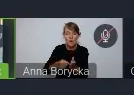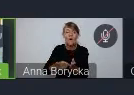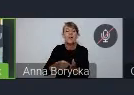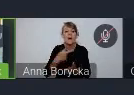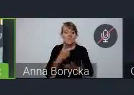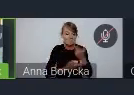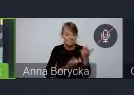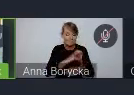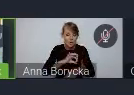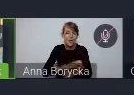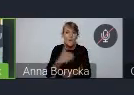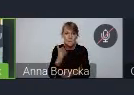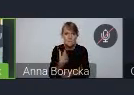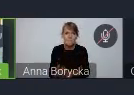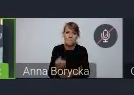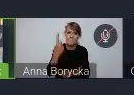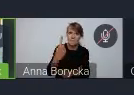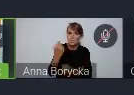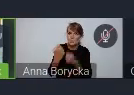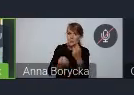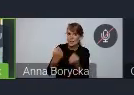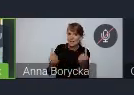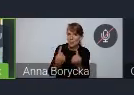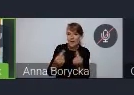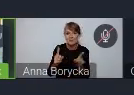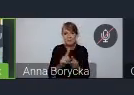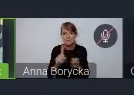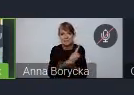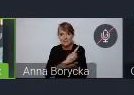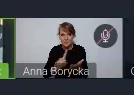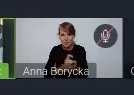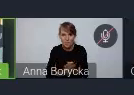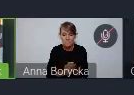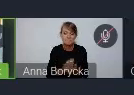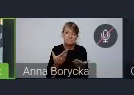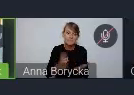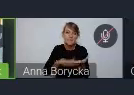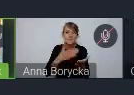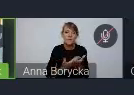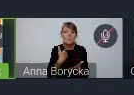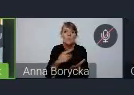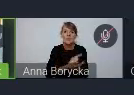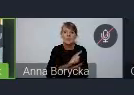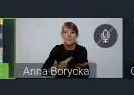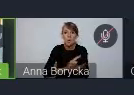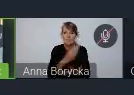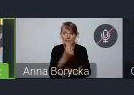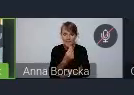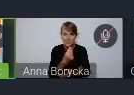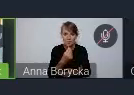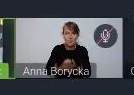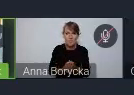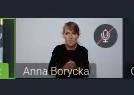ryzyka. Jednym z takich istotnych ryzyk, i to finansowych, które bezpośrednio nas